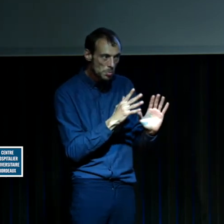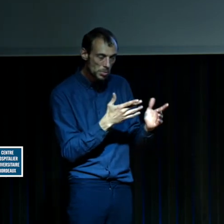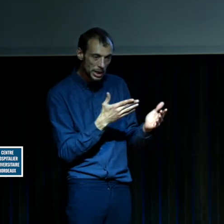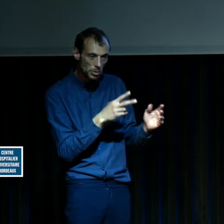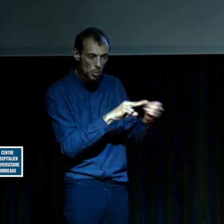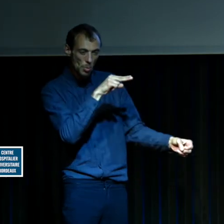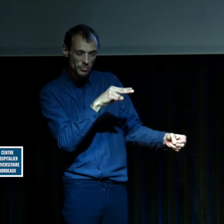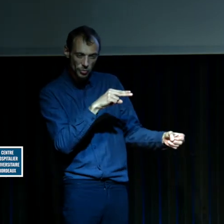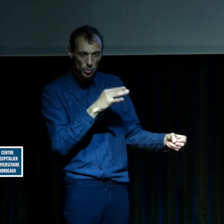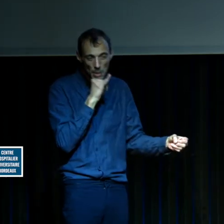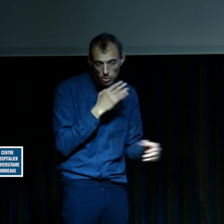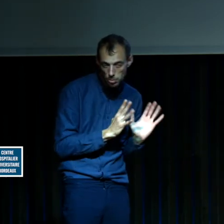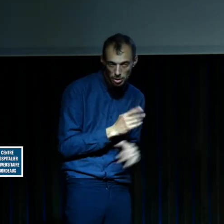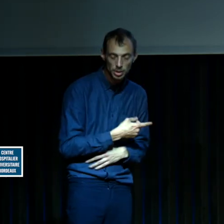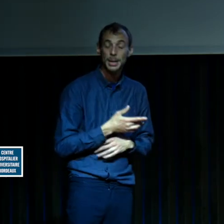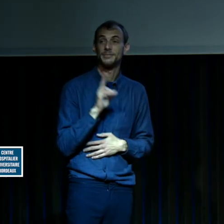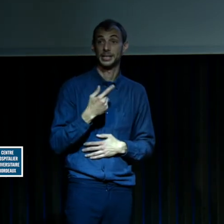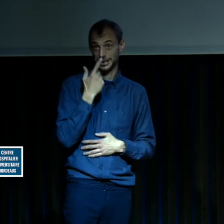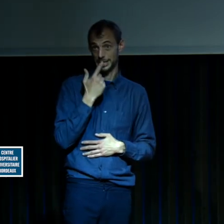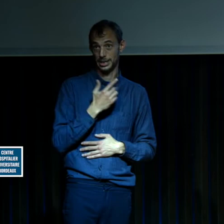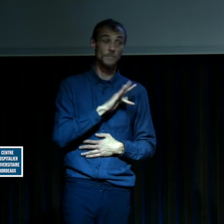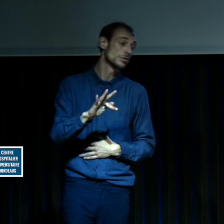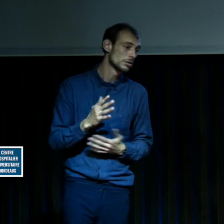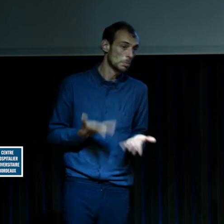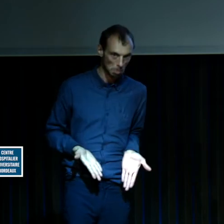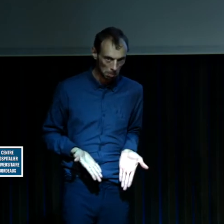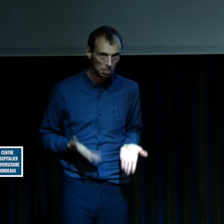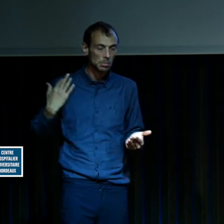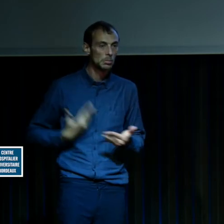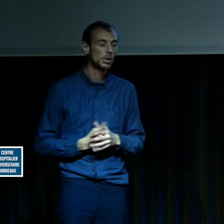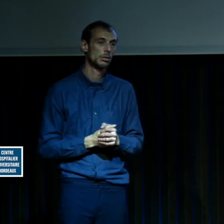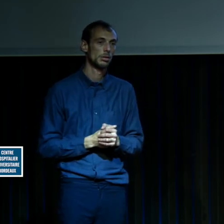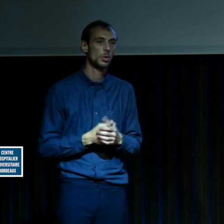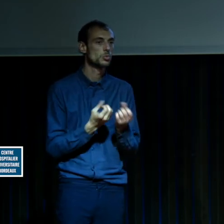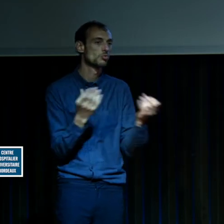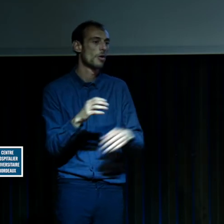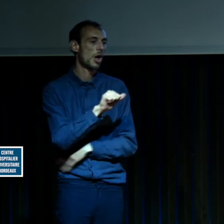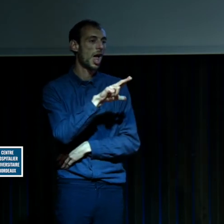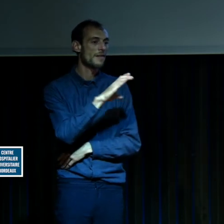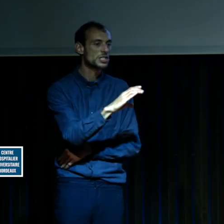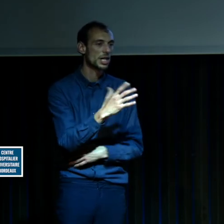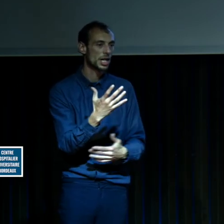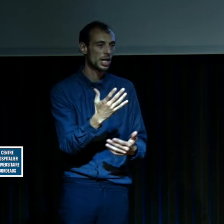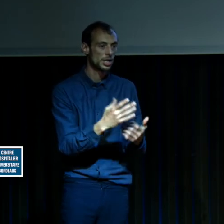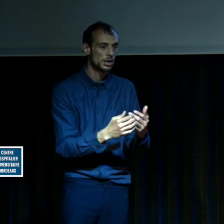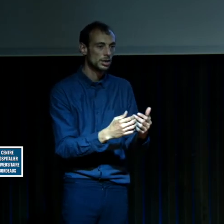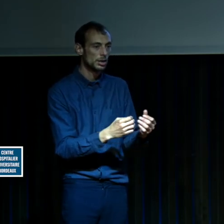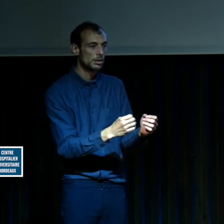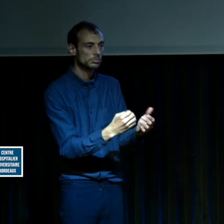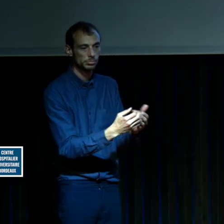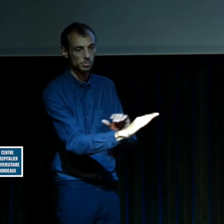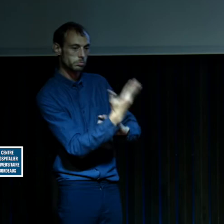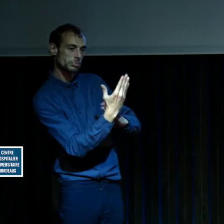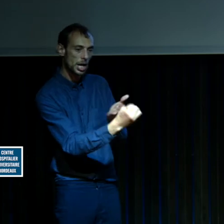regrettable aujourd'hui en France, à l'heure actuelle, que on parle de l'AVC par le biais d'assos et qu'on leur mette pas beaucoup plus